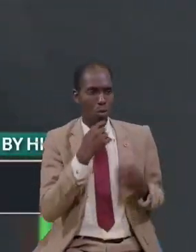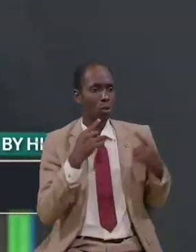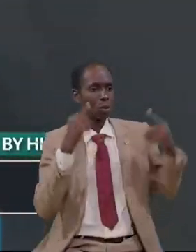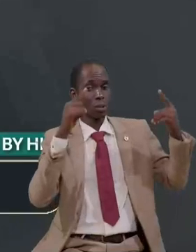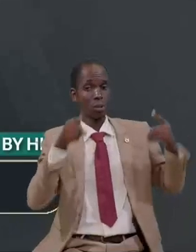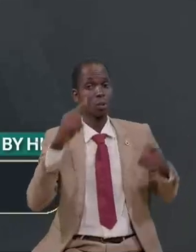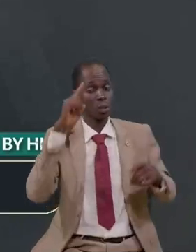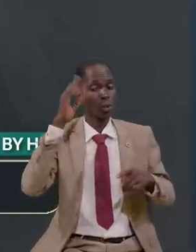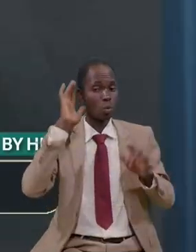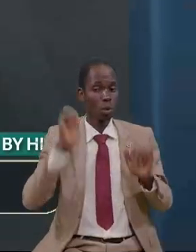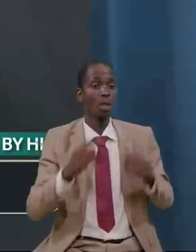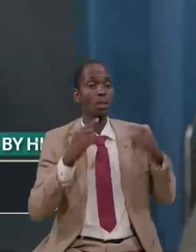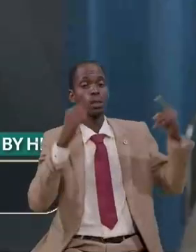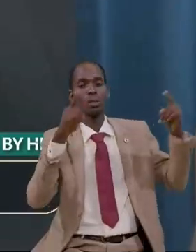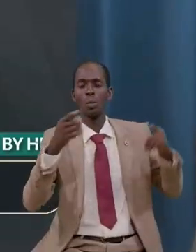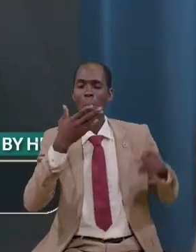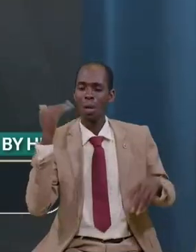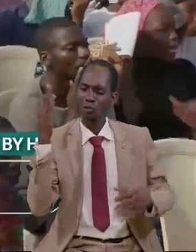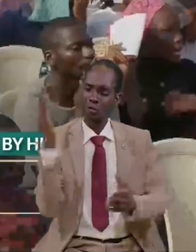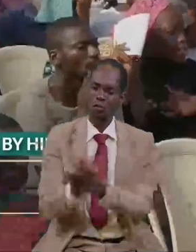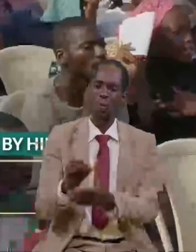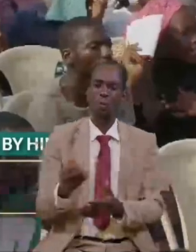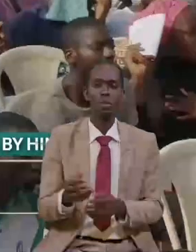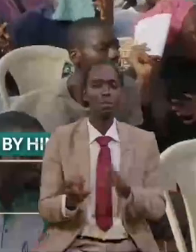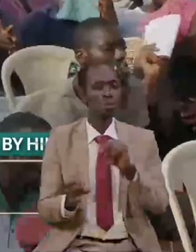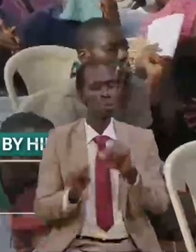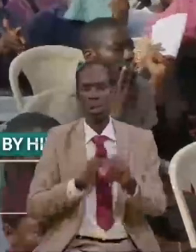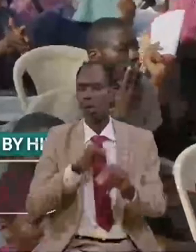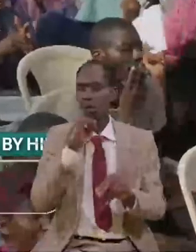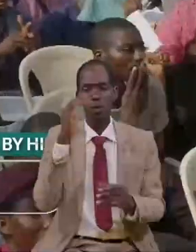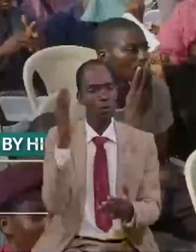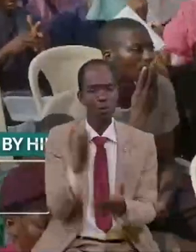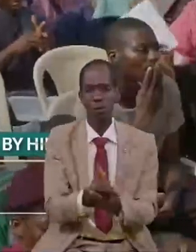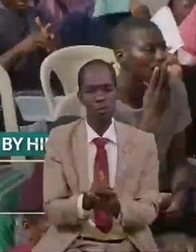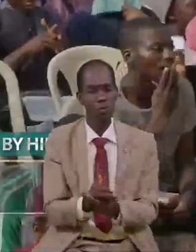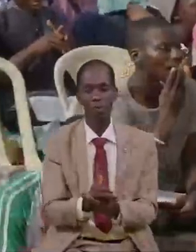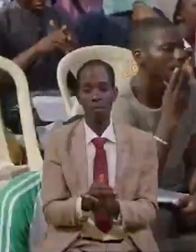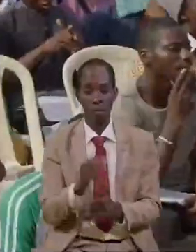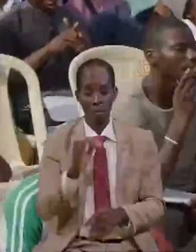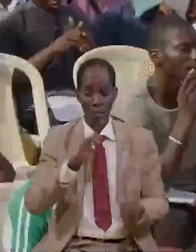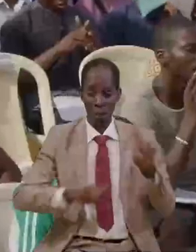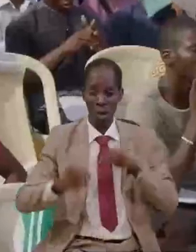Est-ce que toi, tu vas l'avoir? Quitte! Je ne vais pas quitter.